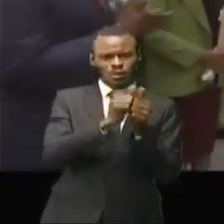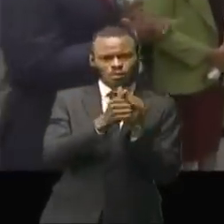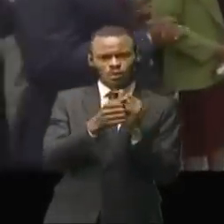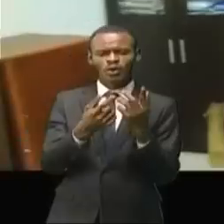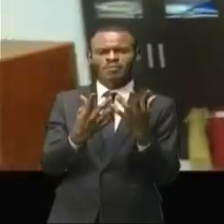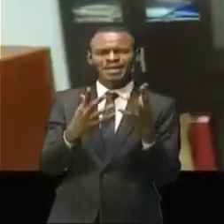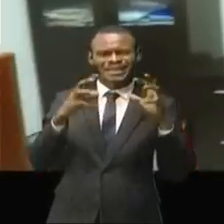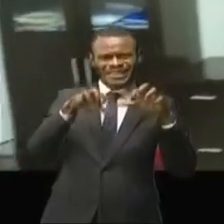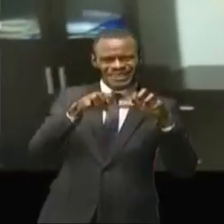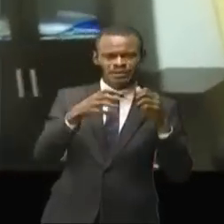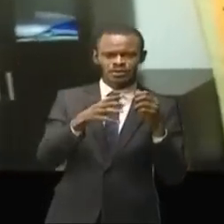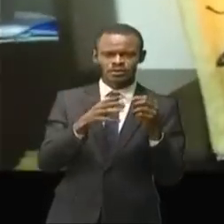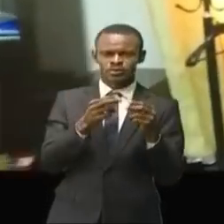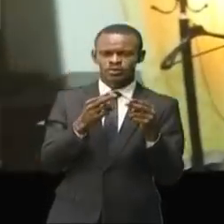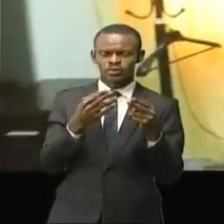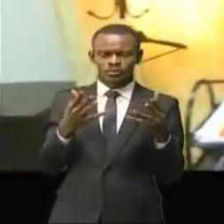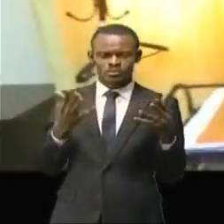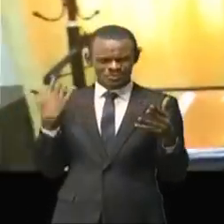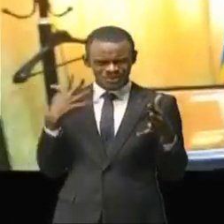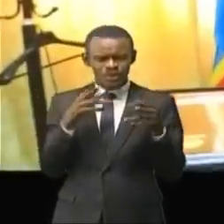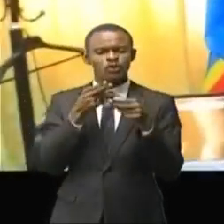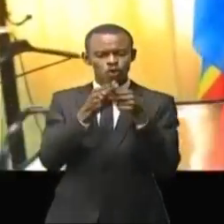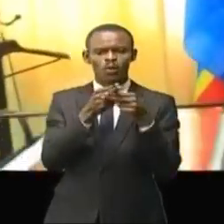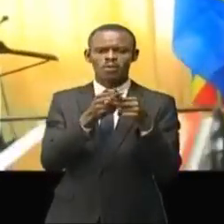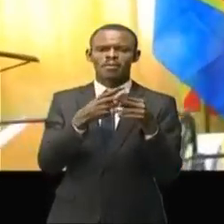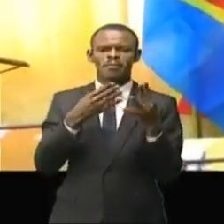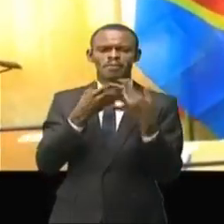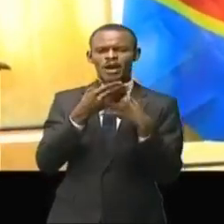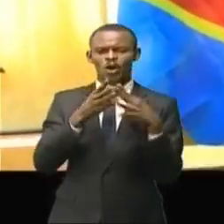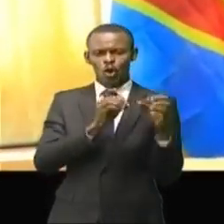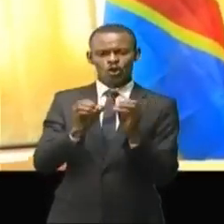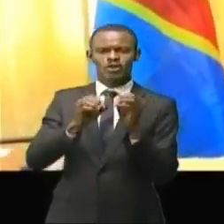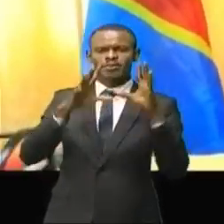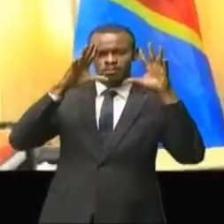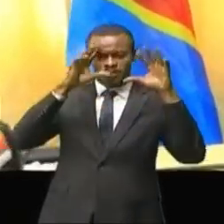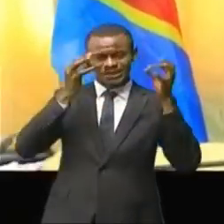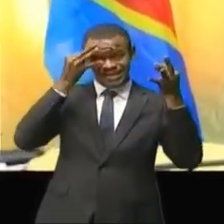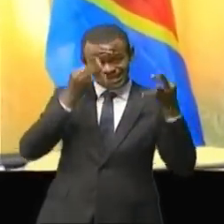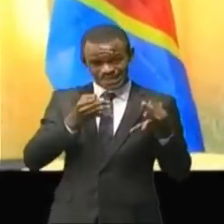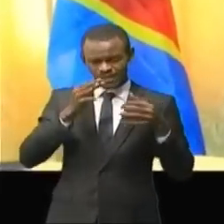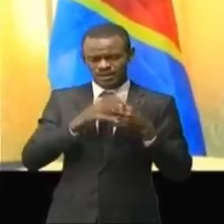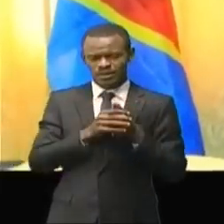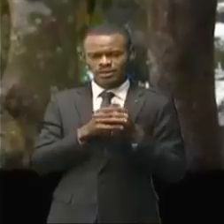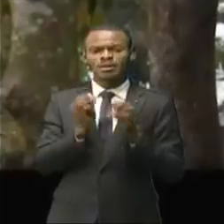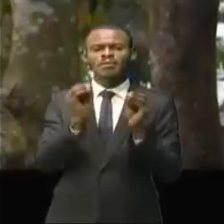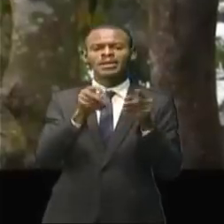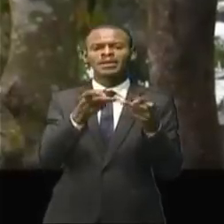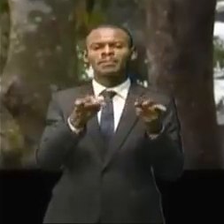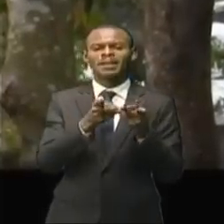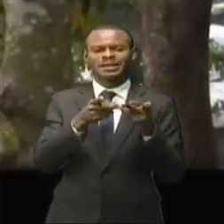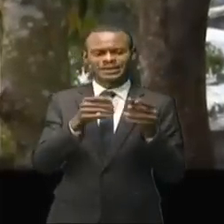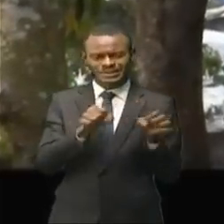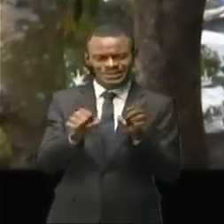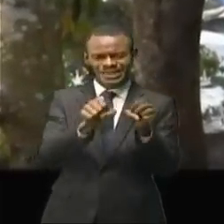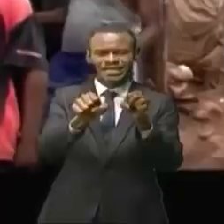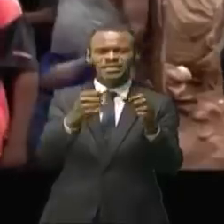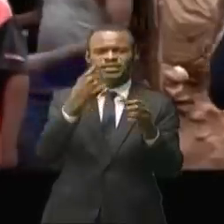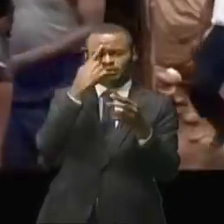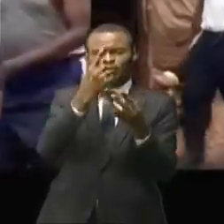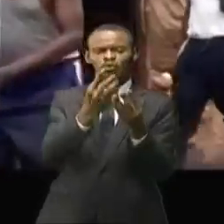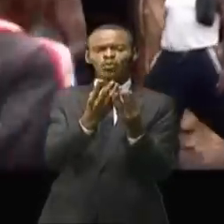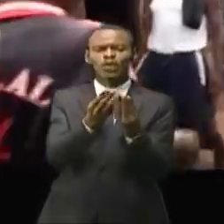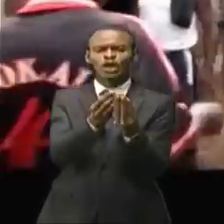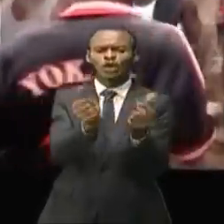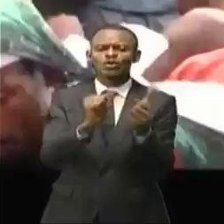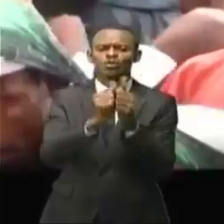et décider plus que jamais à mettre sur pied une politique humanitaire qui va apporter des réponses impact visibles à la crise